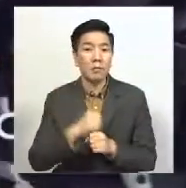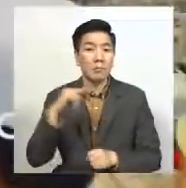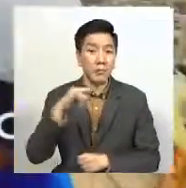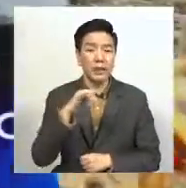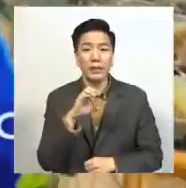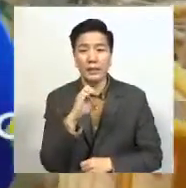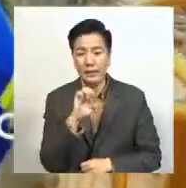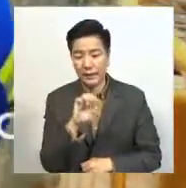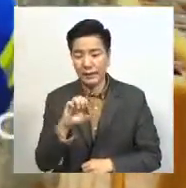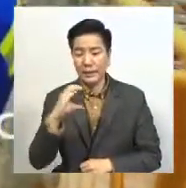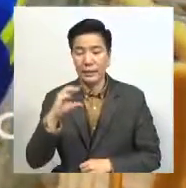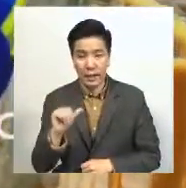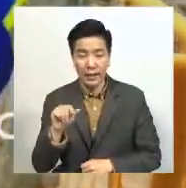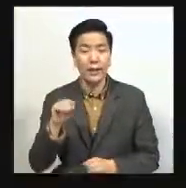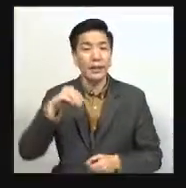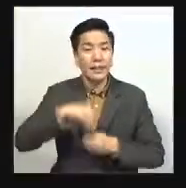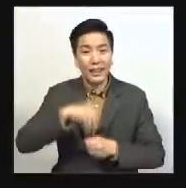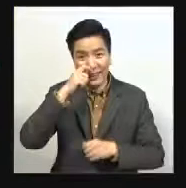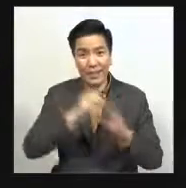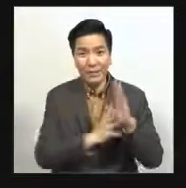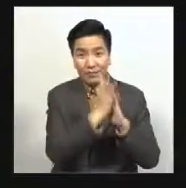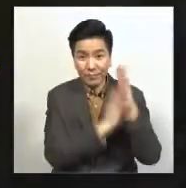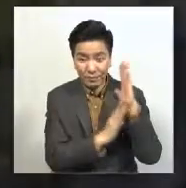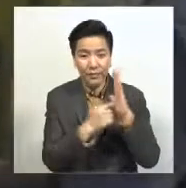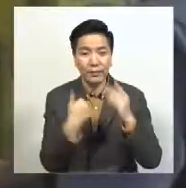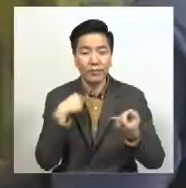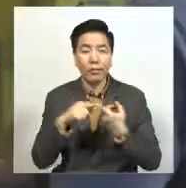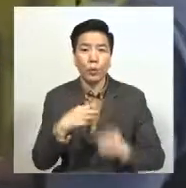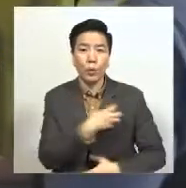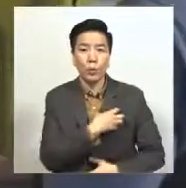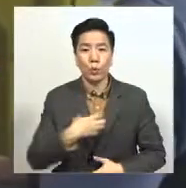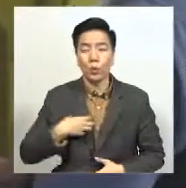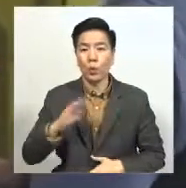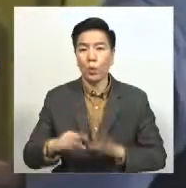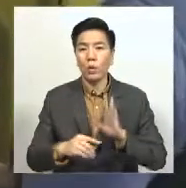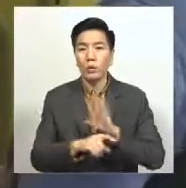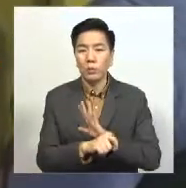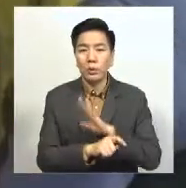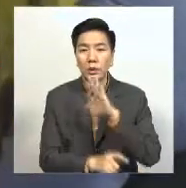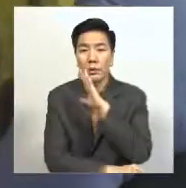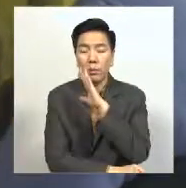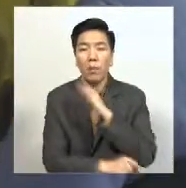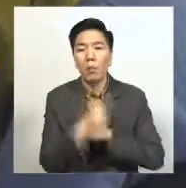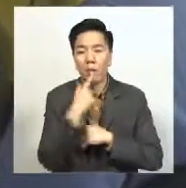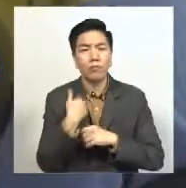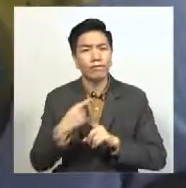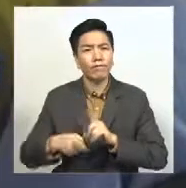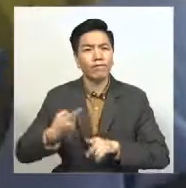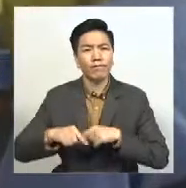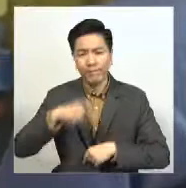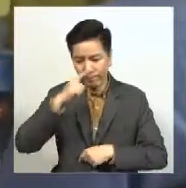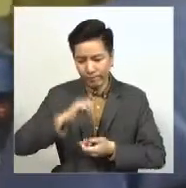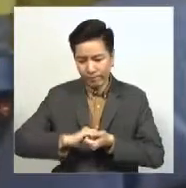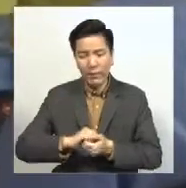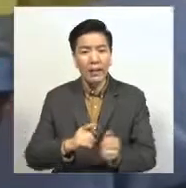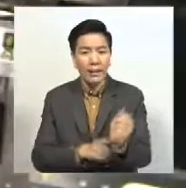น EECA ในไทยด้วยด้านเอกอัครราชทูตสิงคโปร์ก็ย้ำความเป็นมิตรที่สำคัญมาอย่างยาวนาน